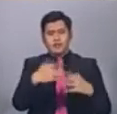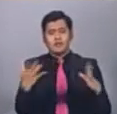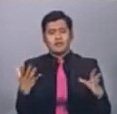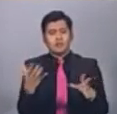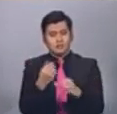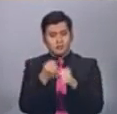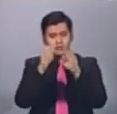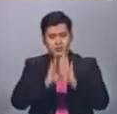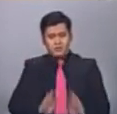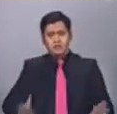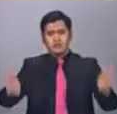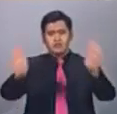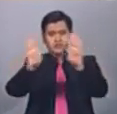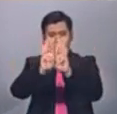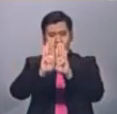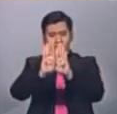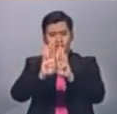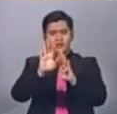ada,